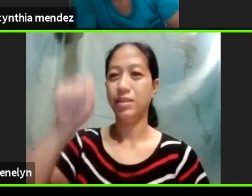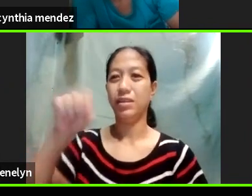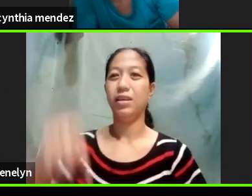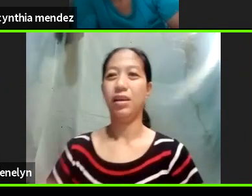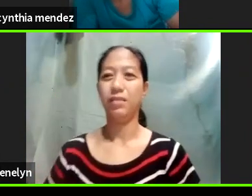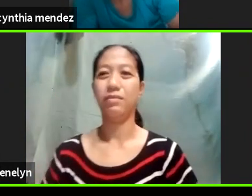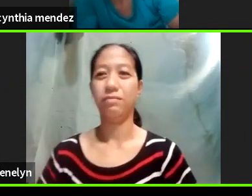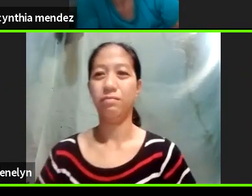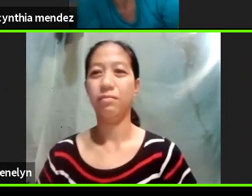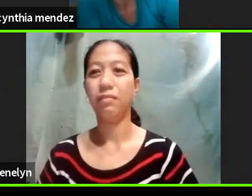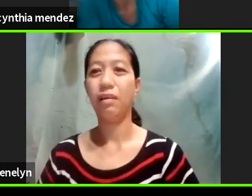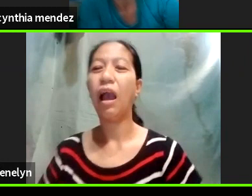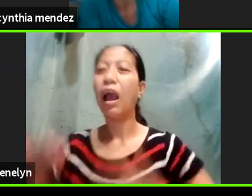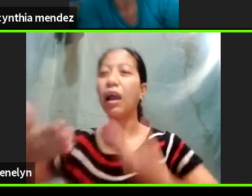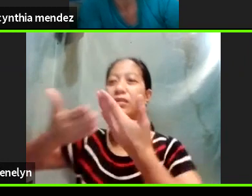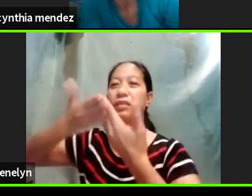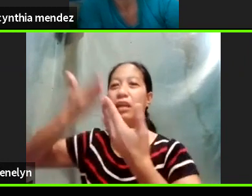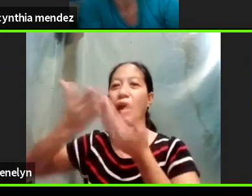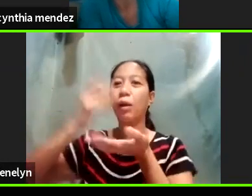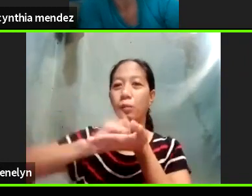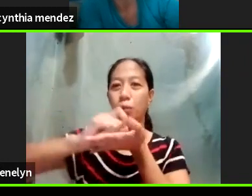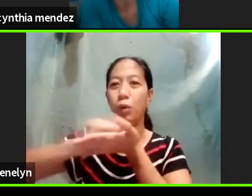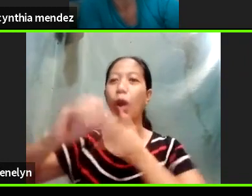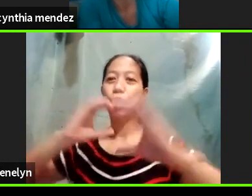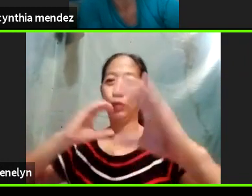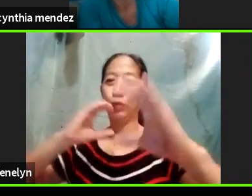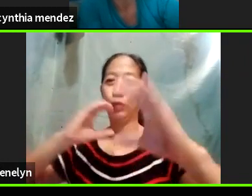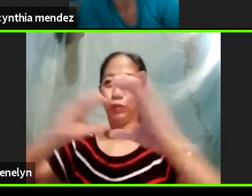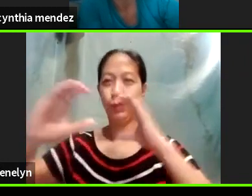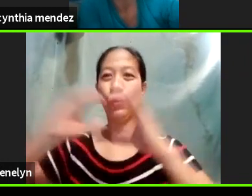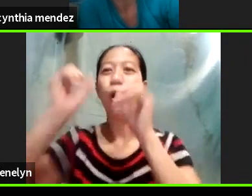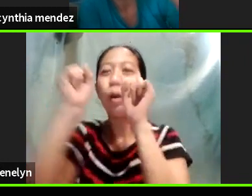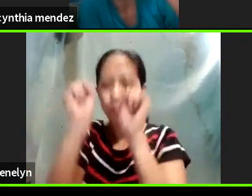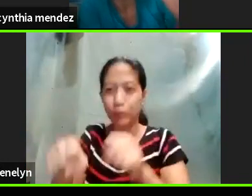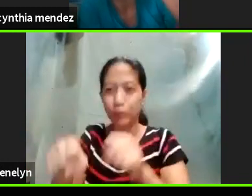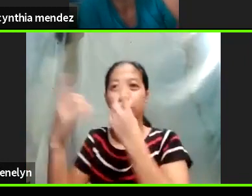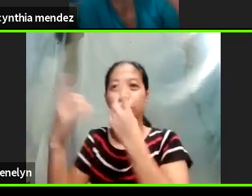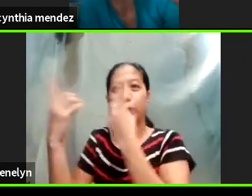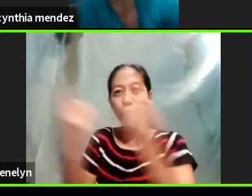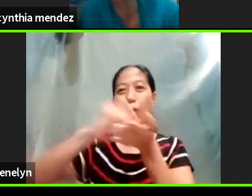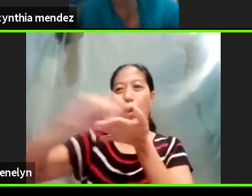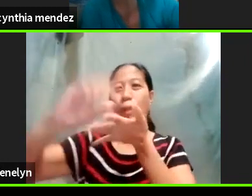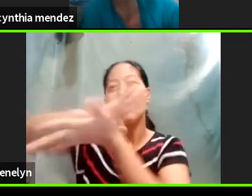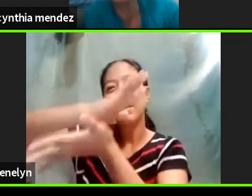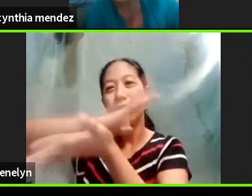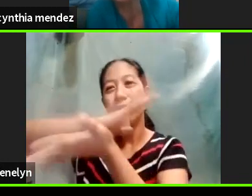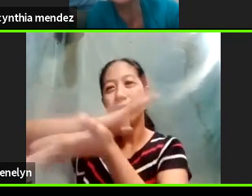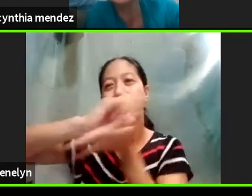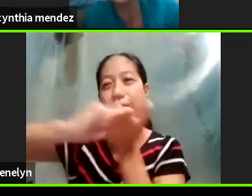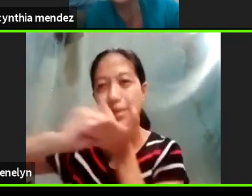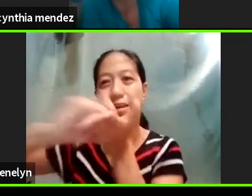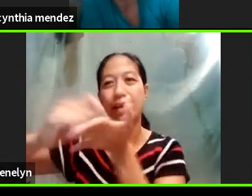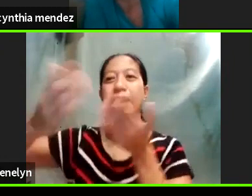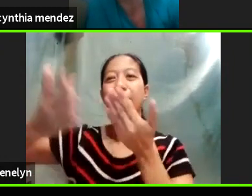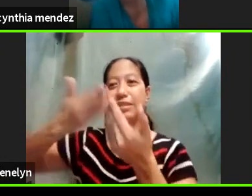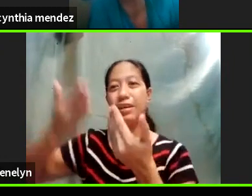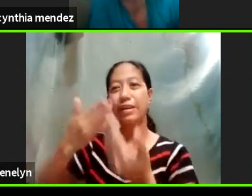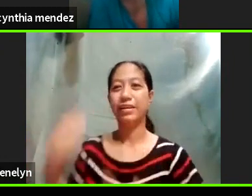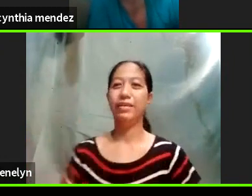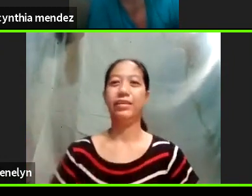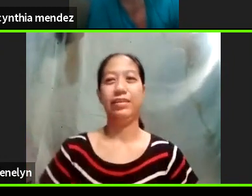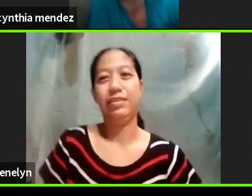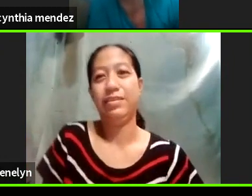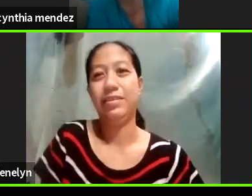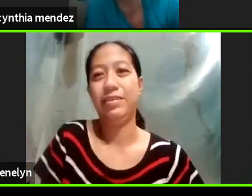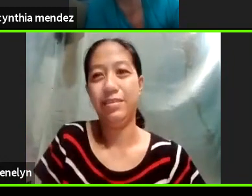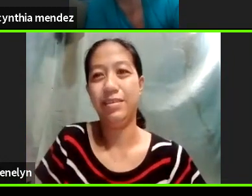Sari-sari store. Okay, sige. Oo. Pero syempre, maliit lang yan. Para at least may, kahit